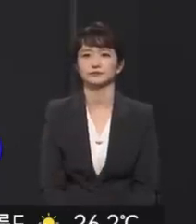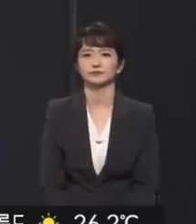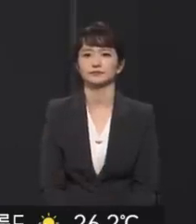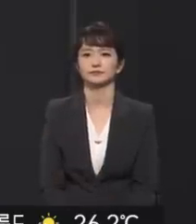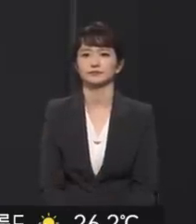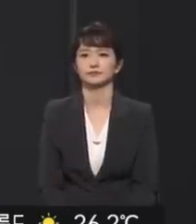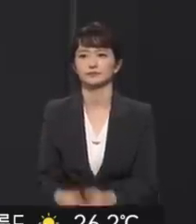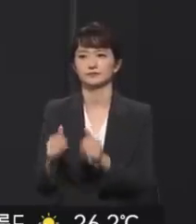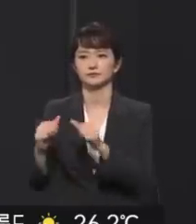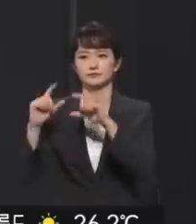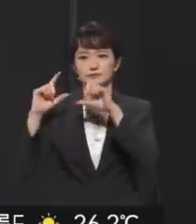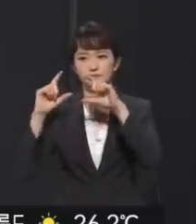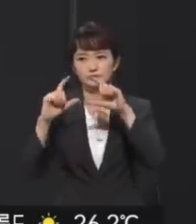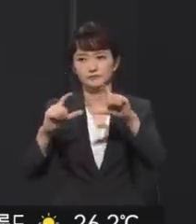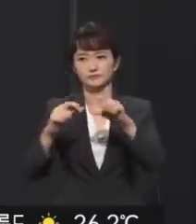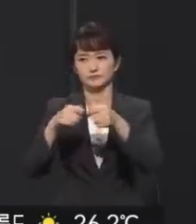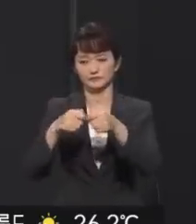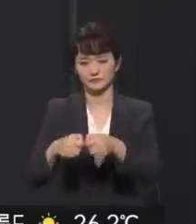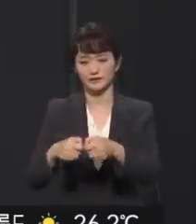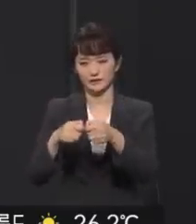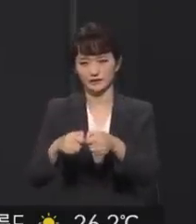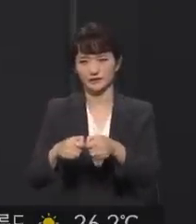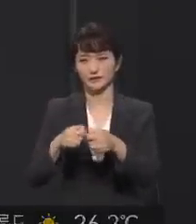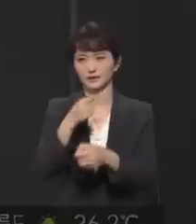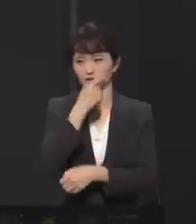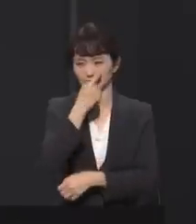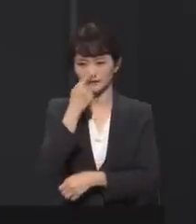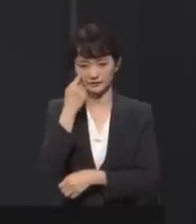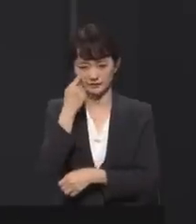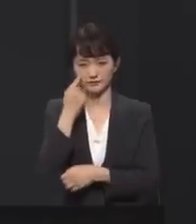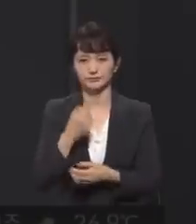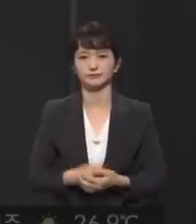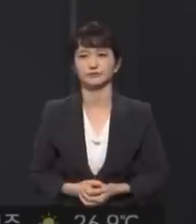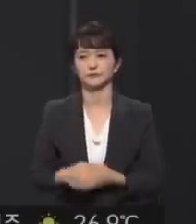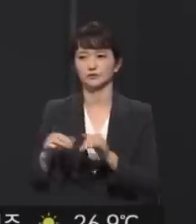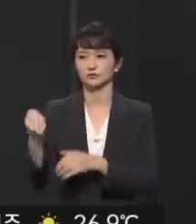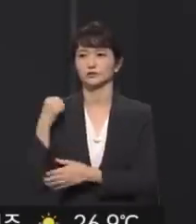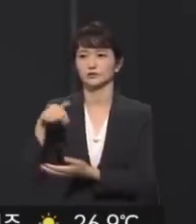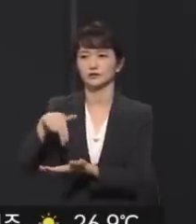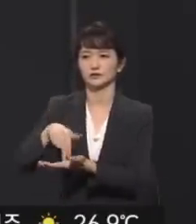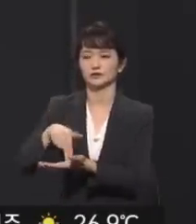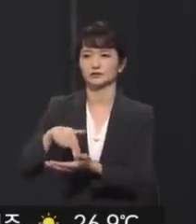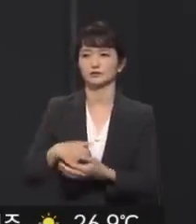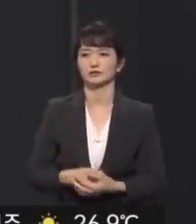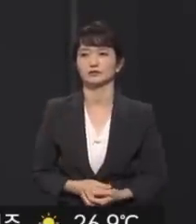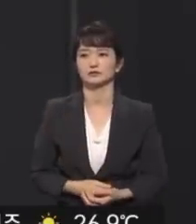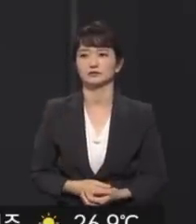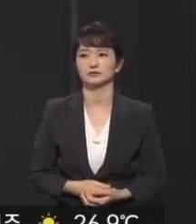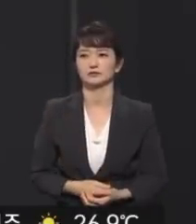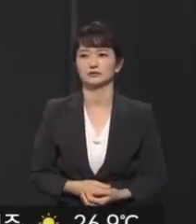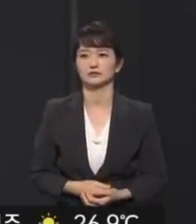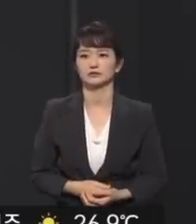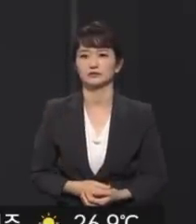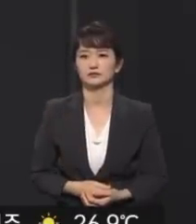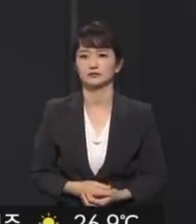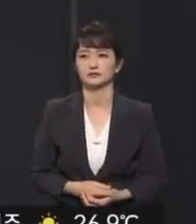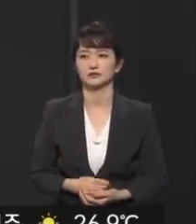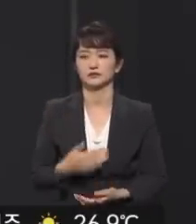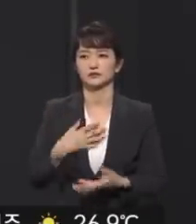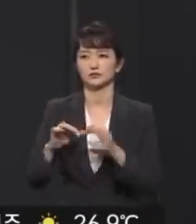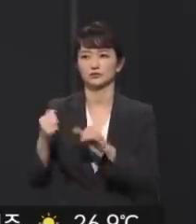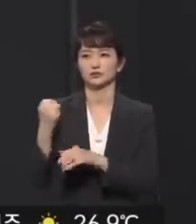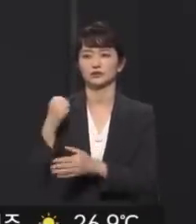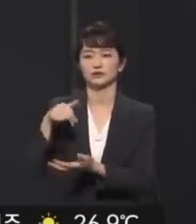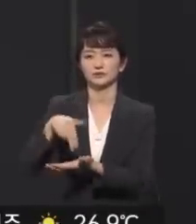법원 판단에 내용을 좀 더 보고 제가 쭉 준비했습니다 앞으로 국민의 힘 입장 그 연재 그런데 배 입장 그때 어떻게 개가 하나의 양 입장에서 이제